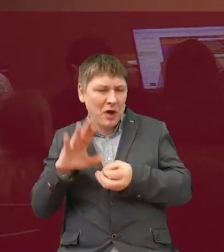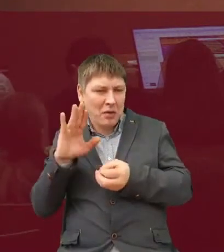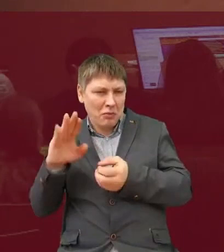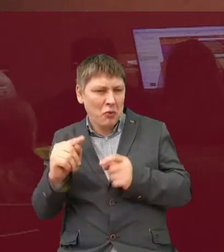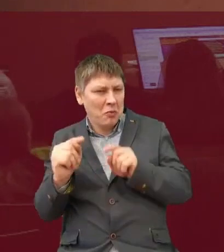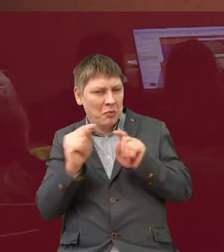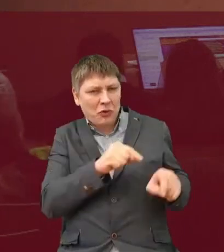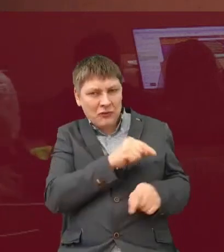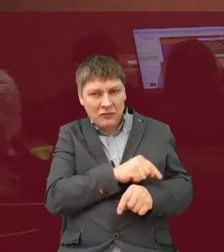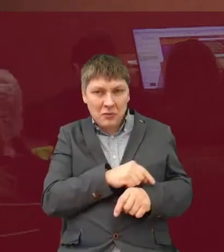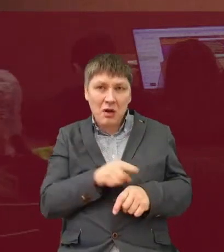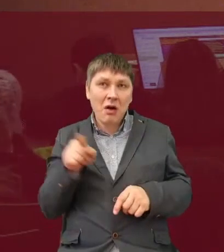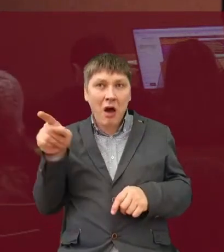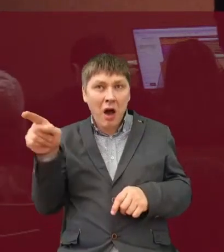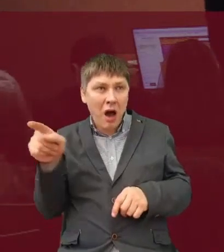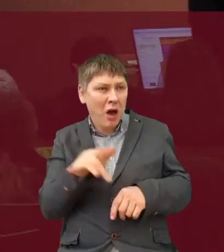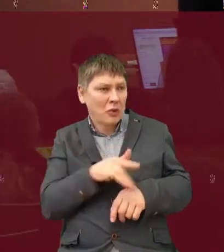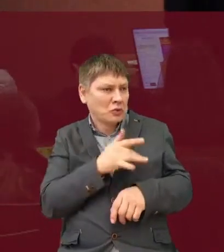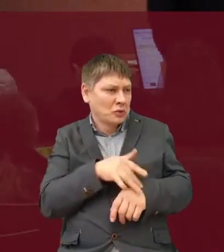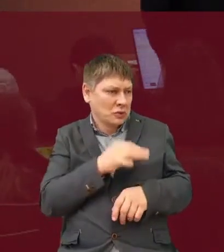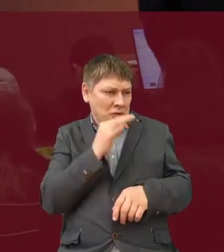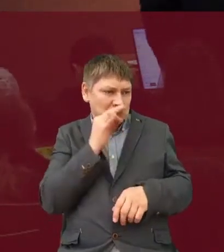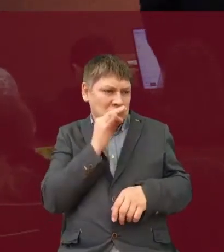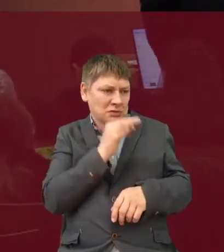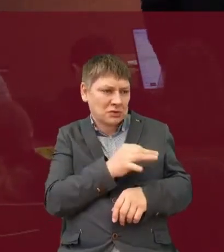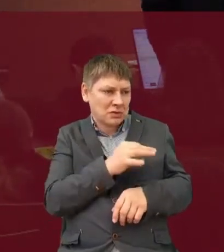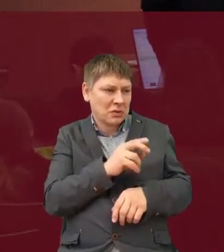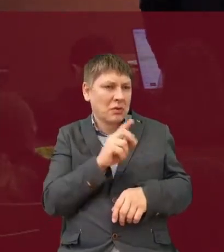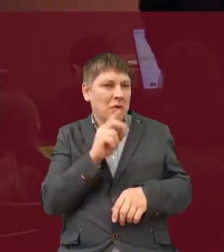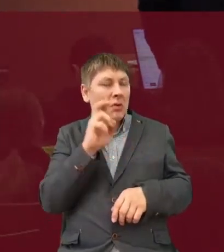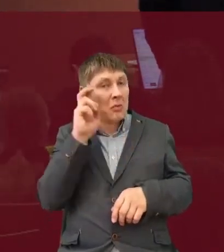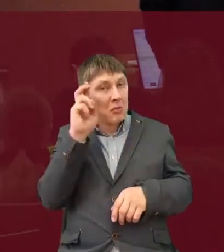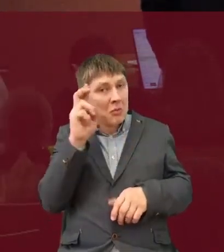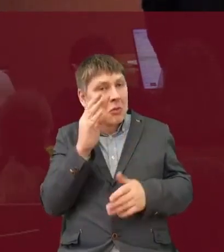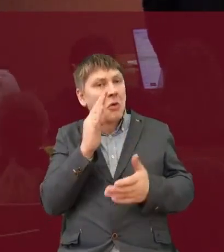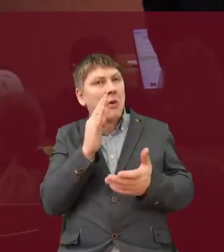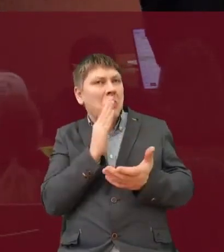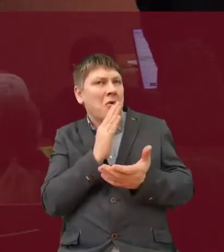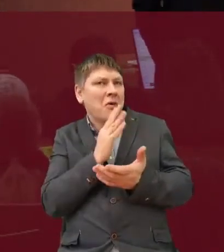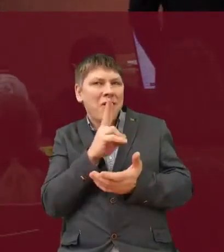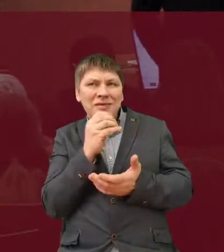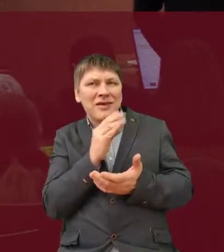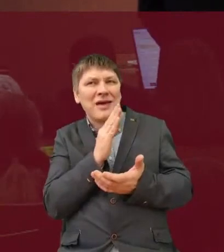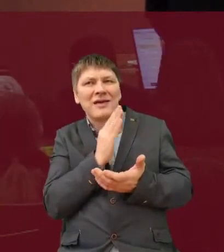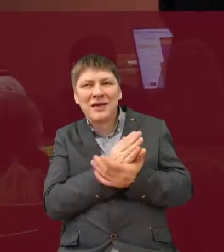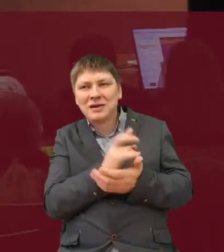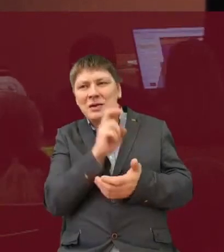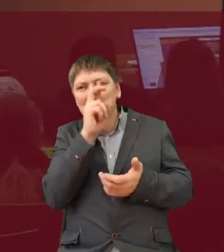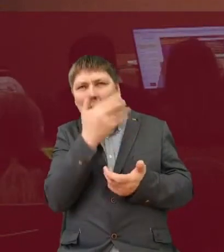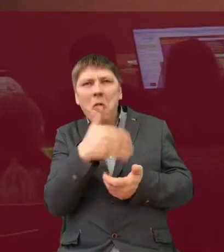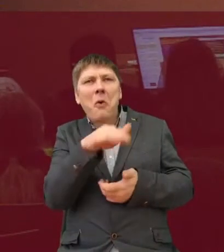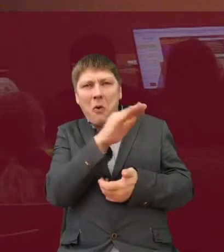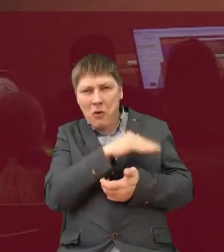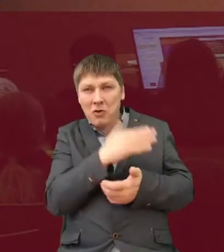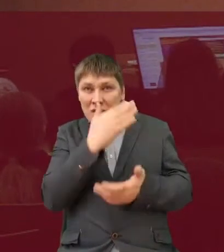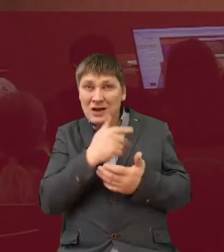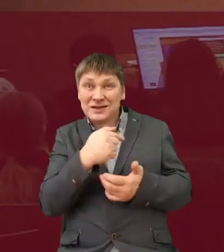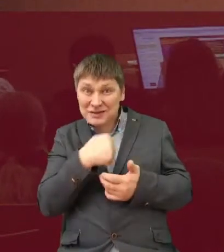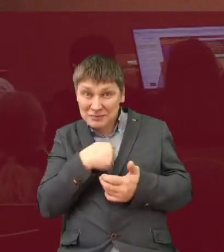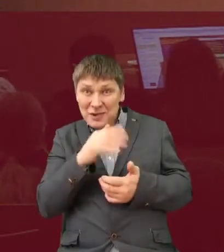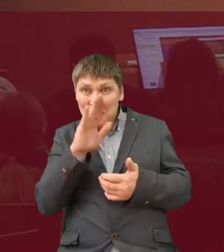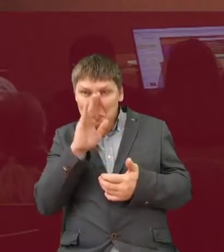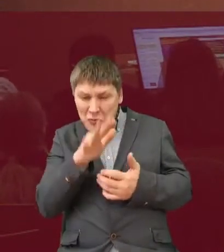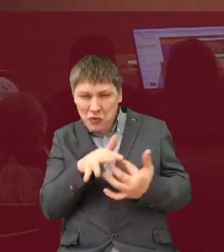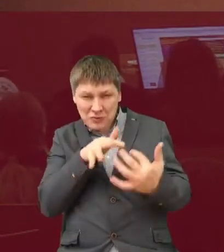слуги царя сирийского Сказали ему бог их есть Бог гор поэтому они одолели нас если же мы